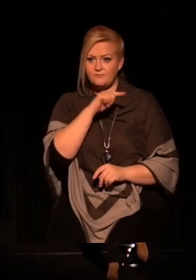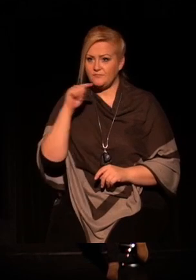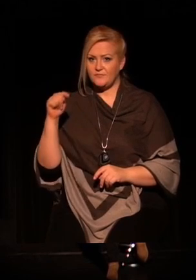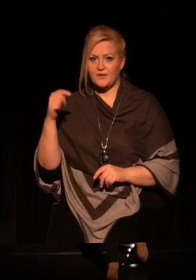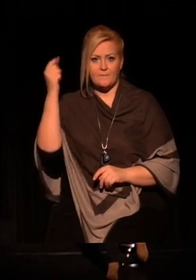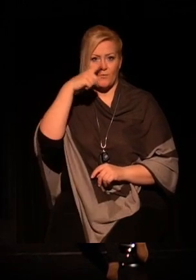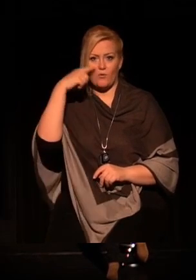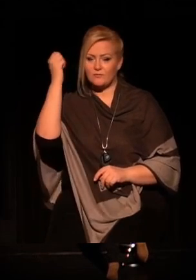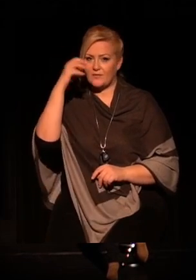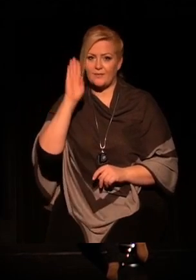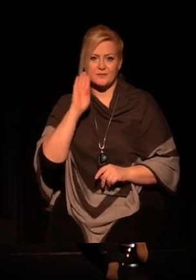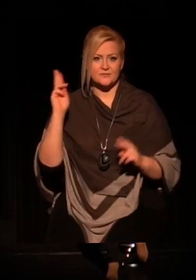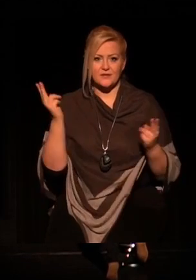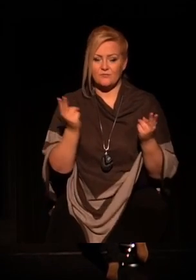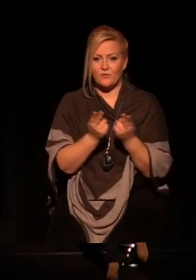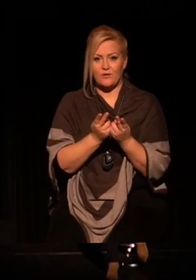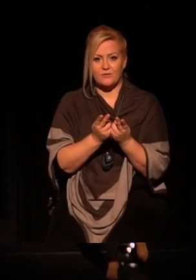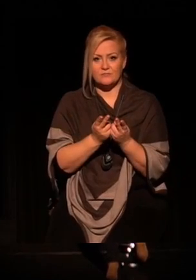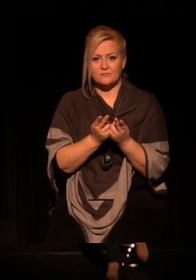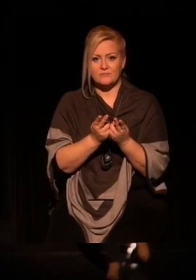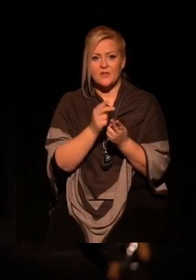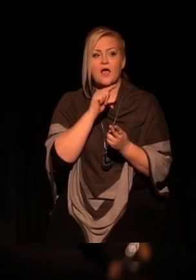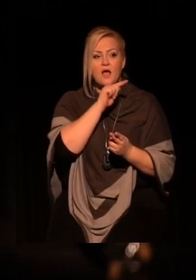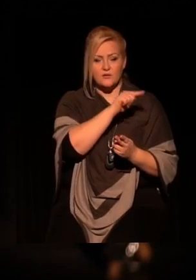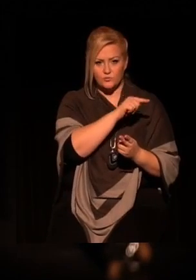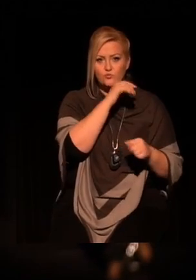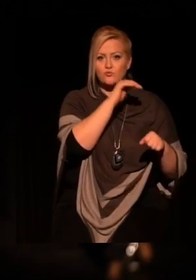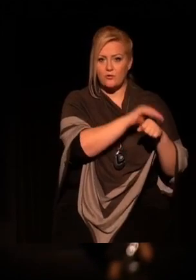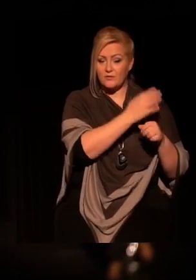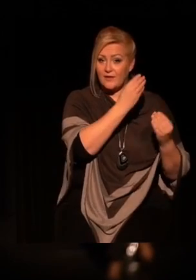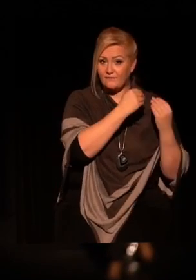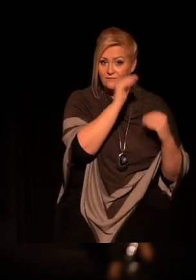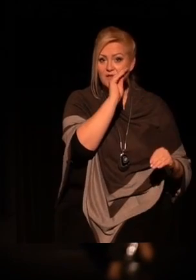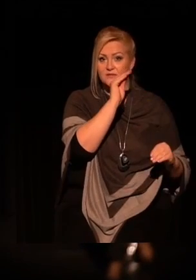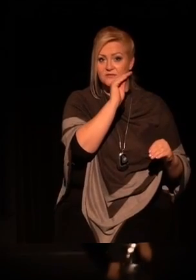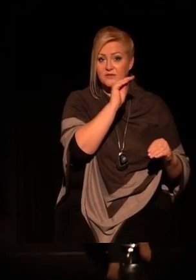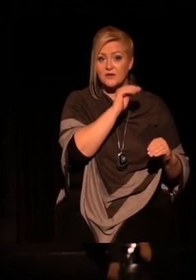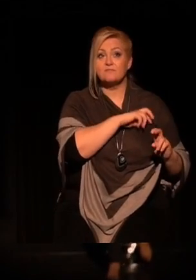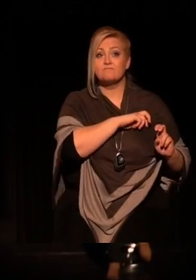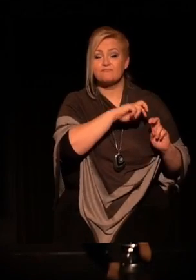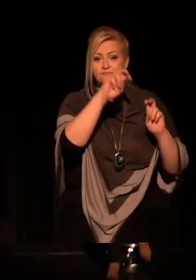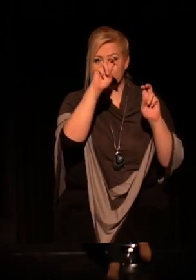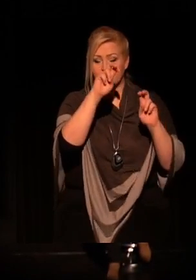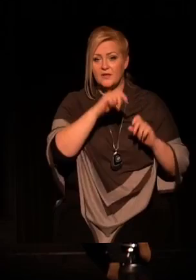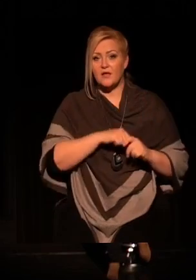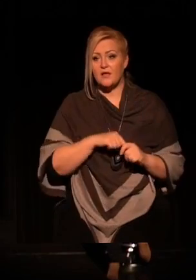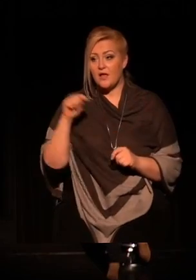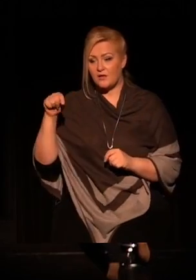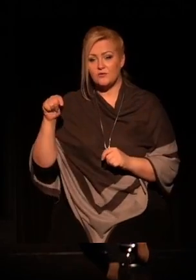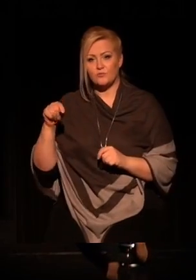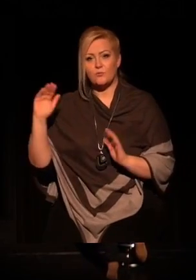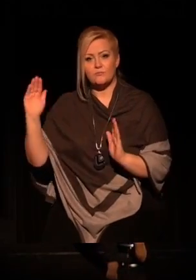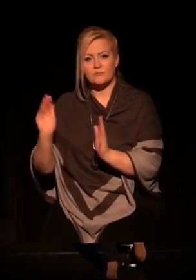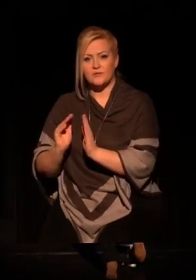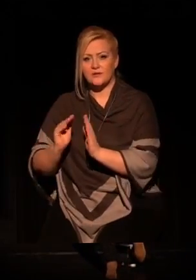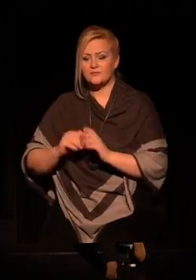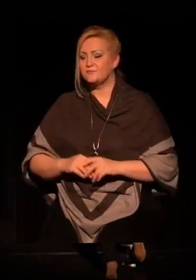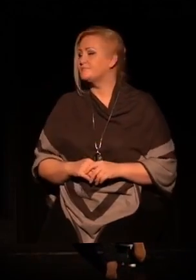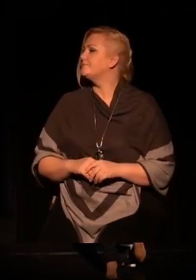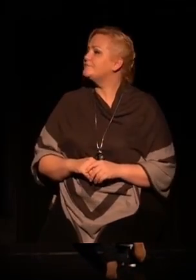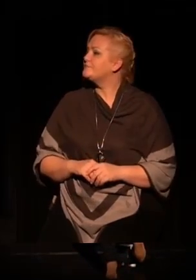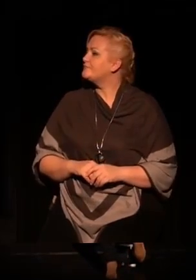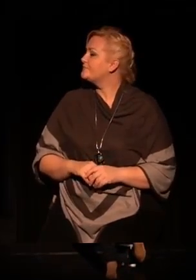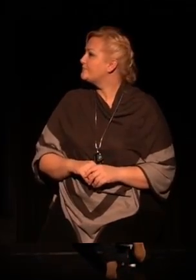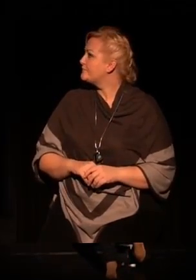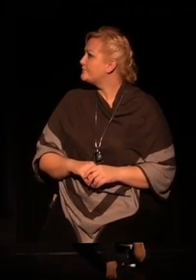jednej i z drugiej. Mało tego. Pogody takiej dobrej do ataku szczytowego w przeciągu roku, czyli właśnie